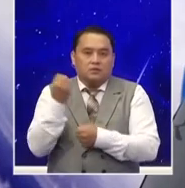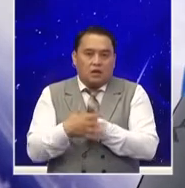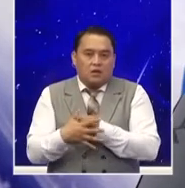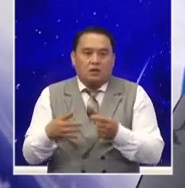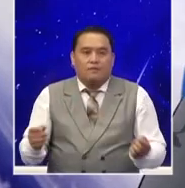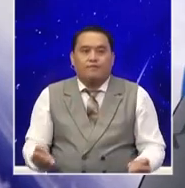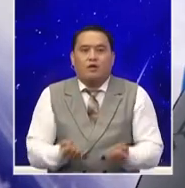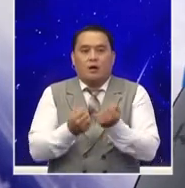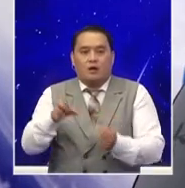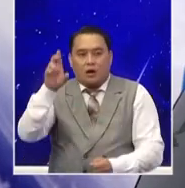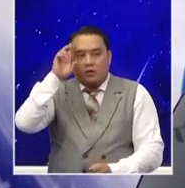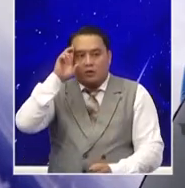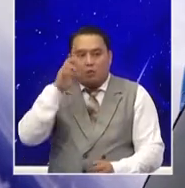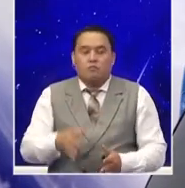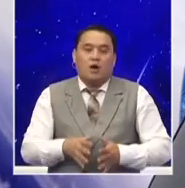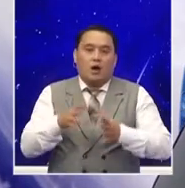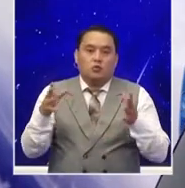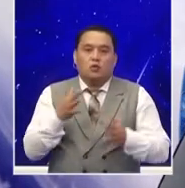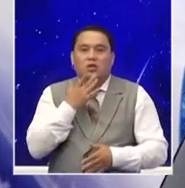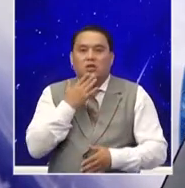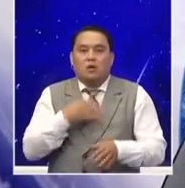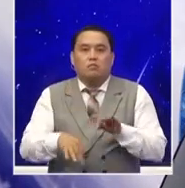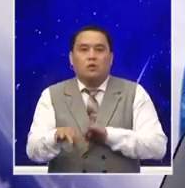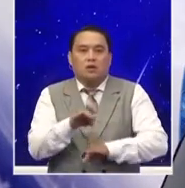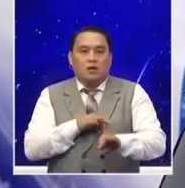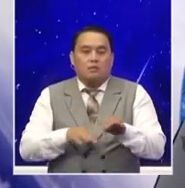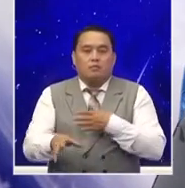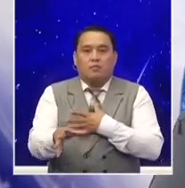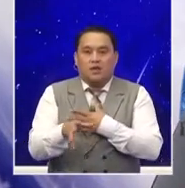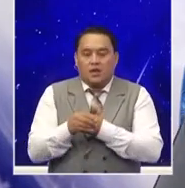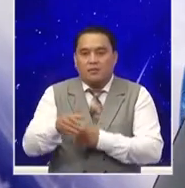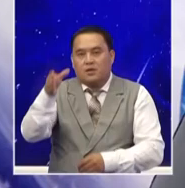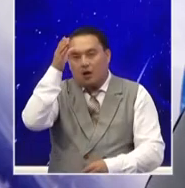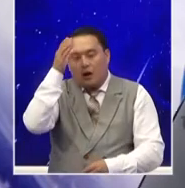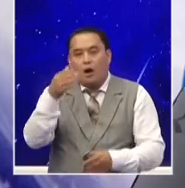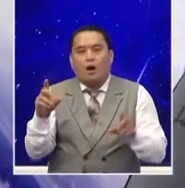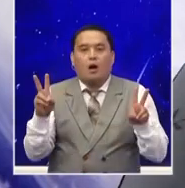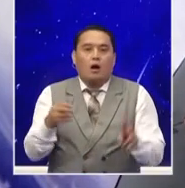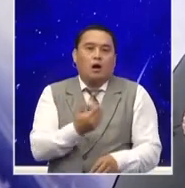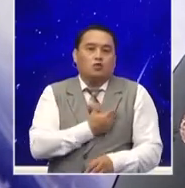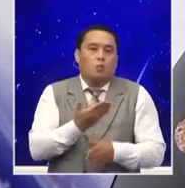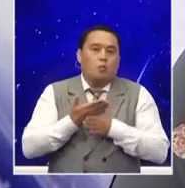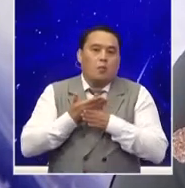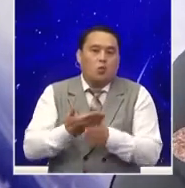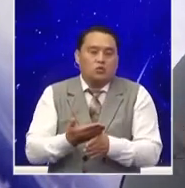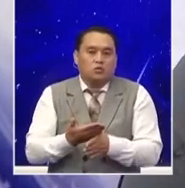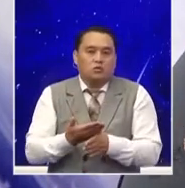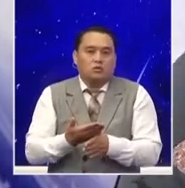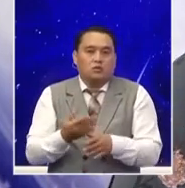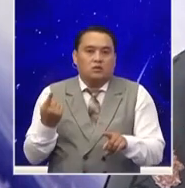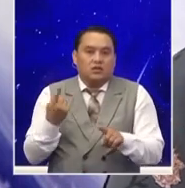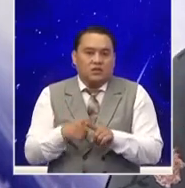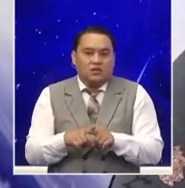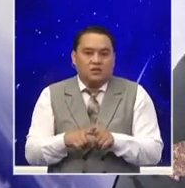гражданских инициатив, большой общенациональный проект «Бергем Избелим», хотим таким образом помочь как-то